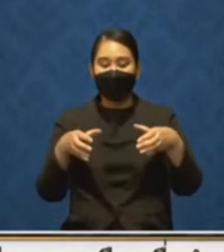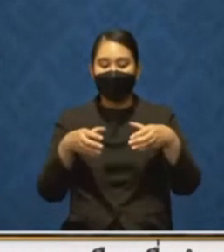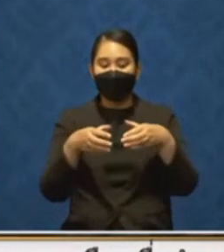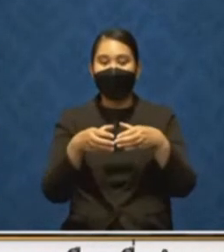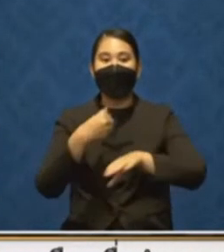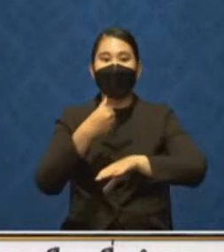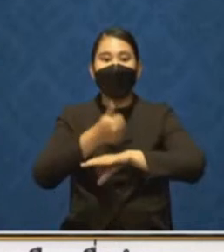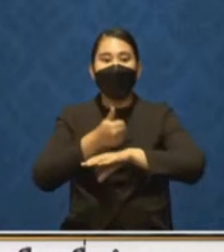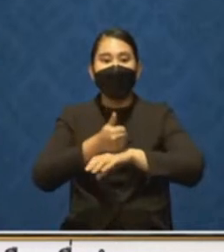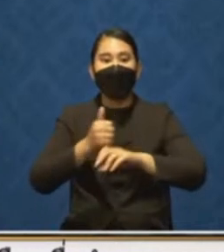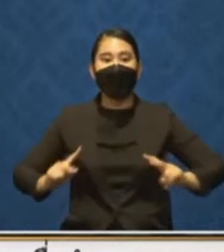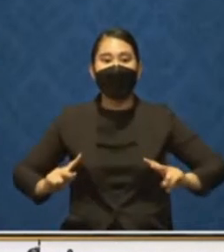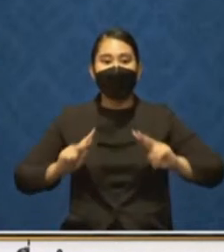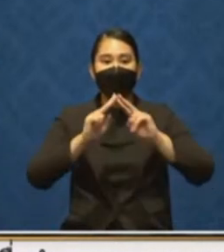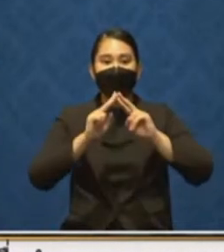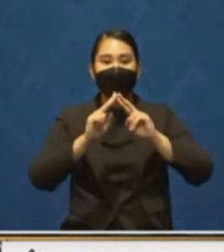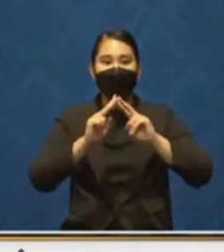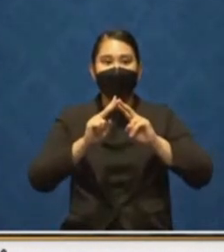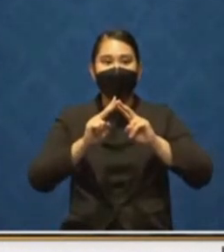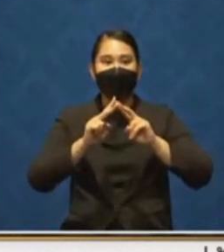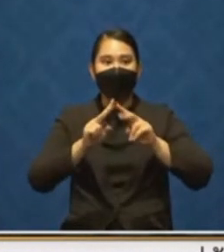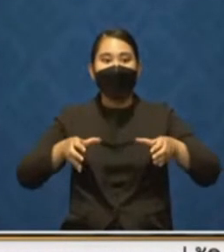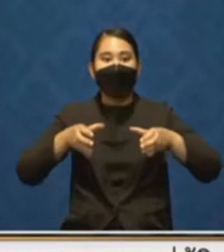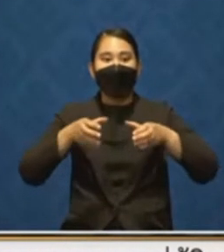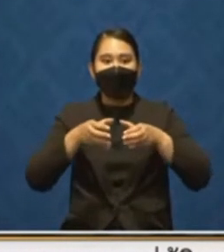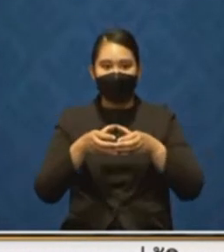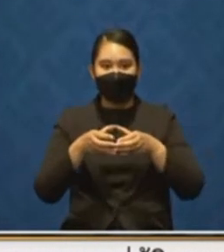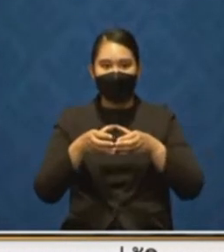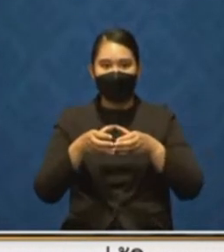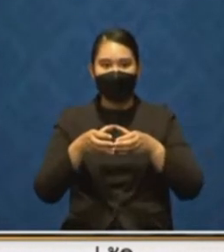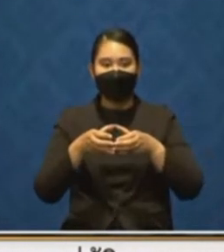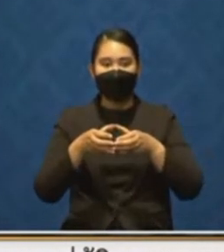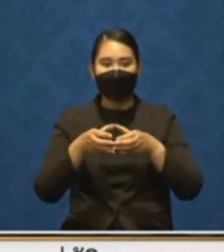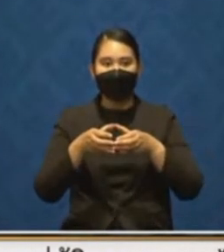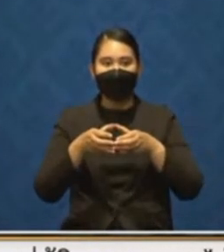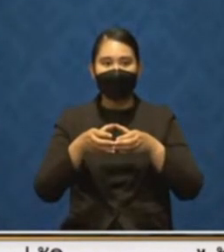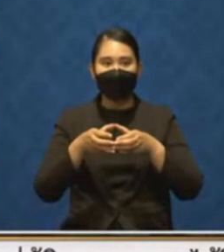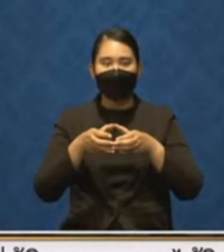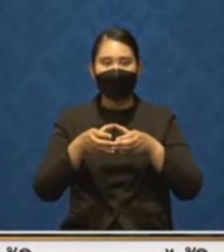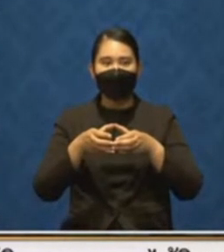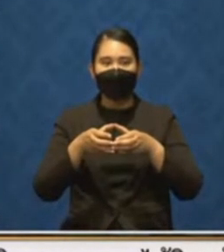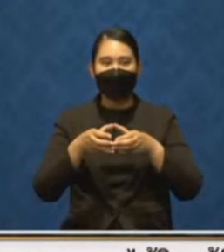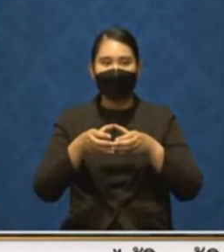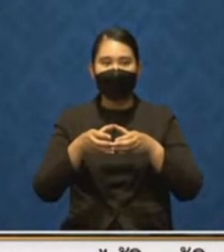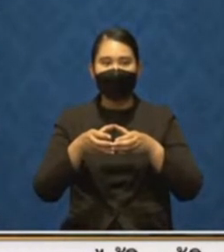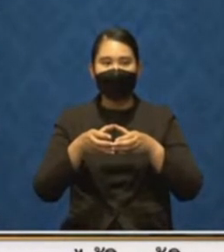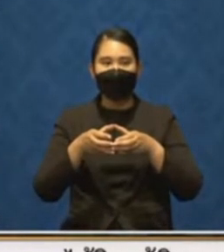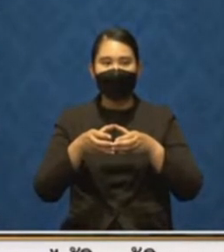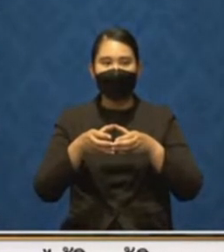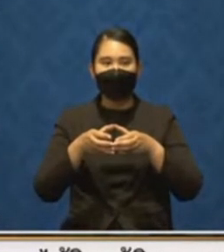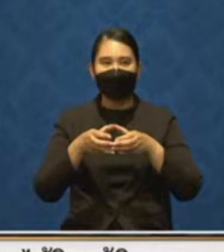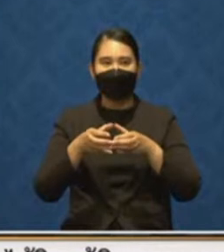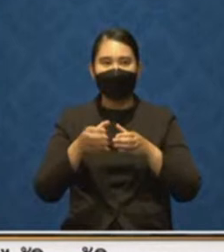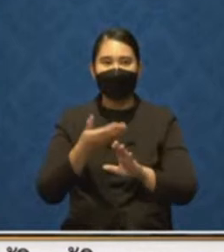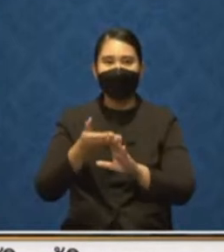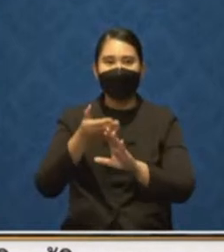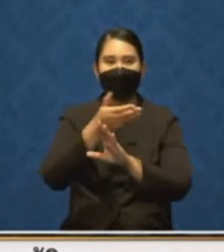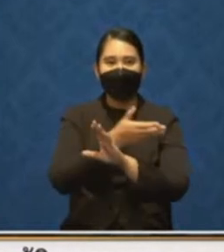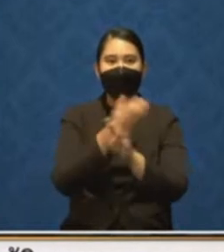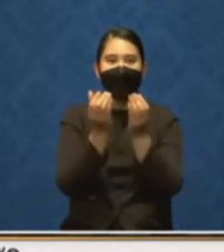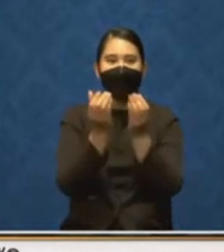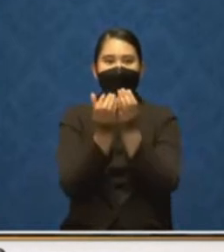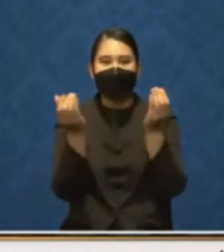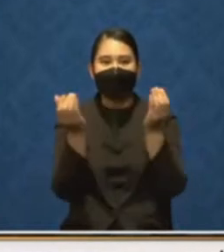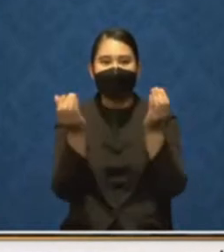เบอร์หาราชการแผ่นดินอยู่ในวันก่อนก่อนวันประกาศใช้รับนูนนี้เป็นกำลังตรี